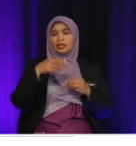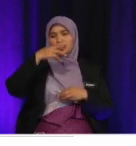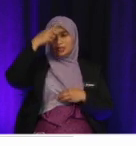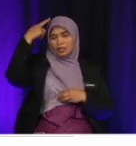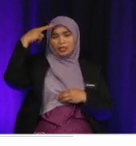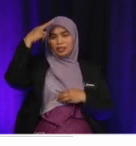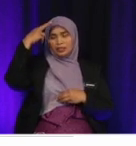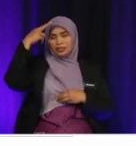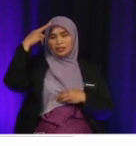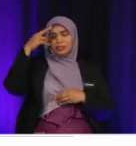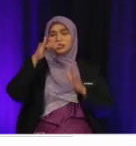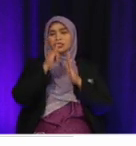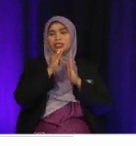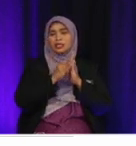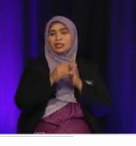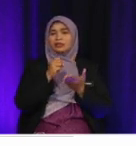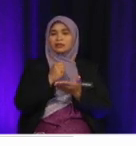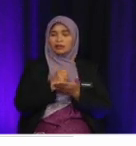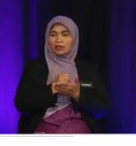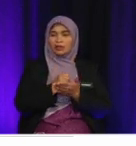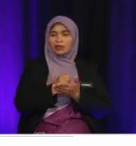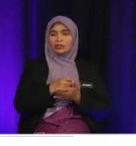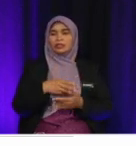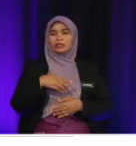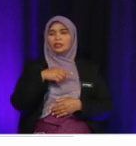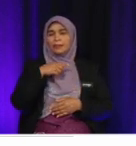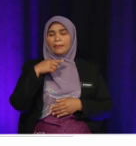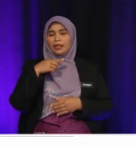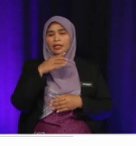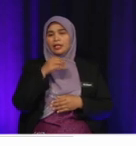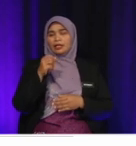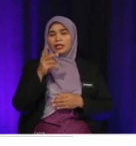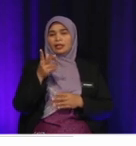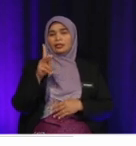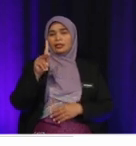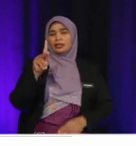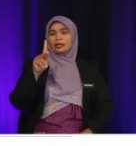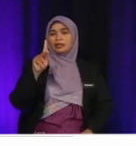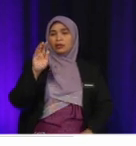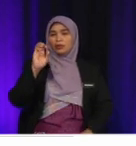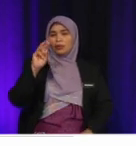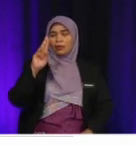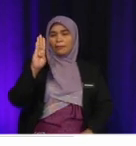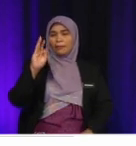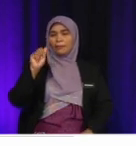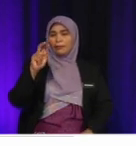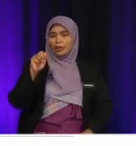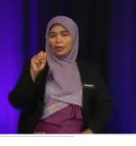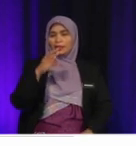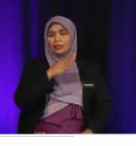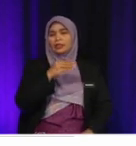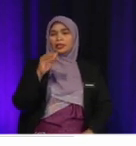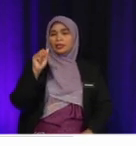sah berkaitan dengan sembelihan korban dan akikah perkara sunat makruh pun berkaitan dengan sembelihan korban dan